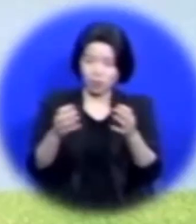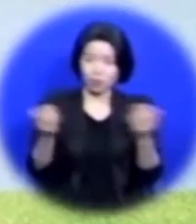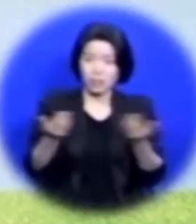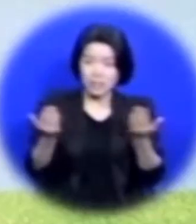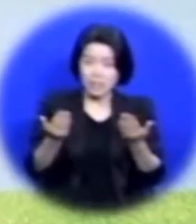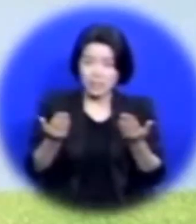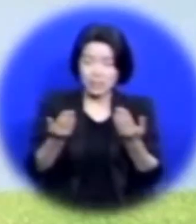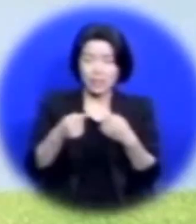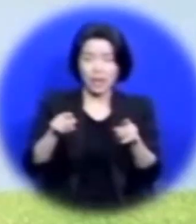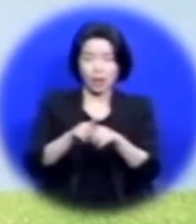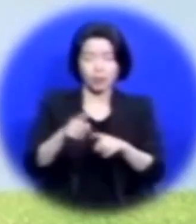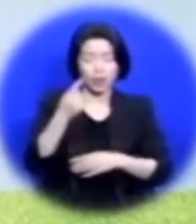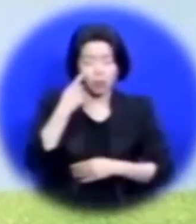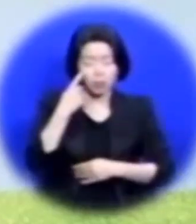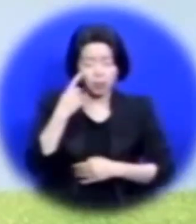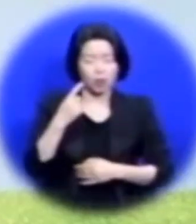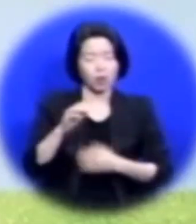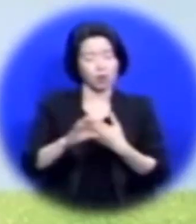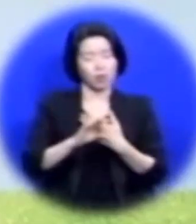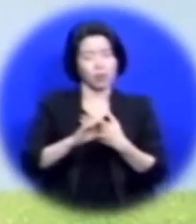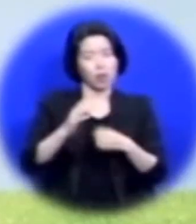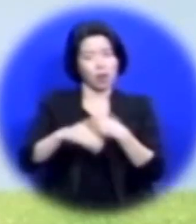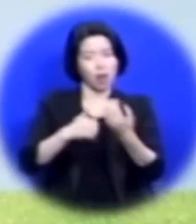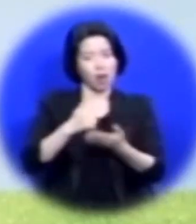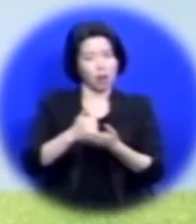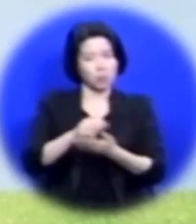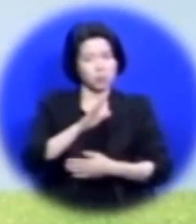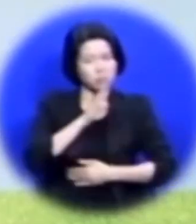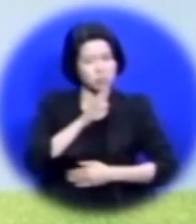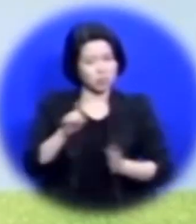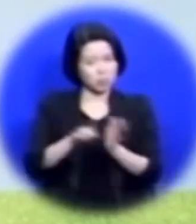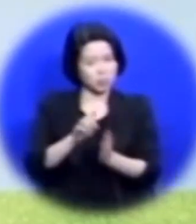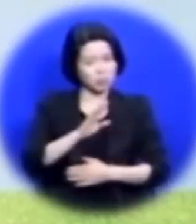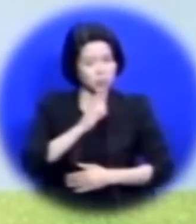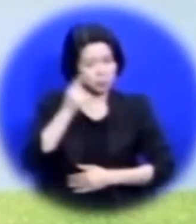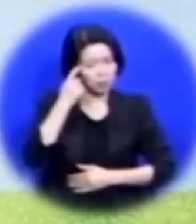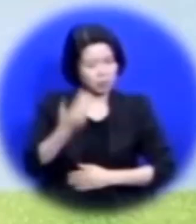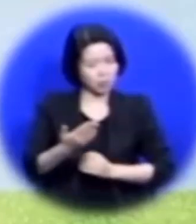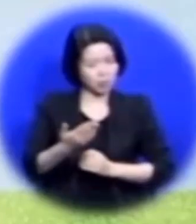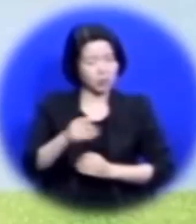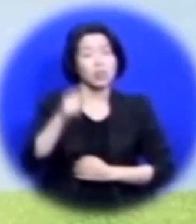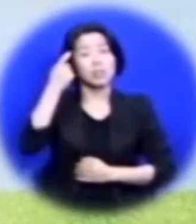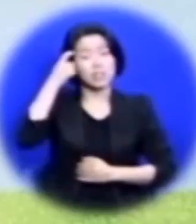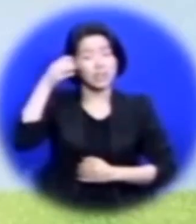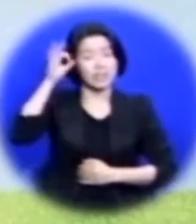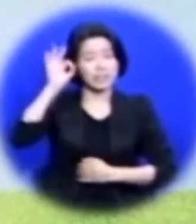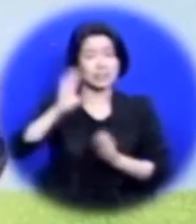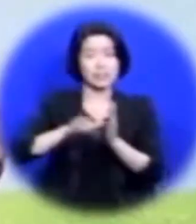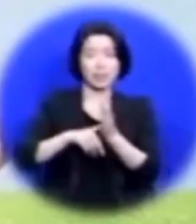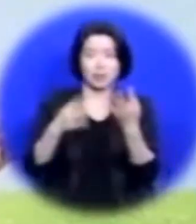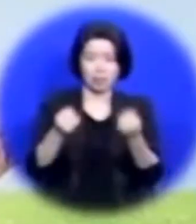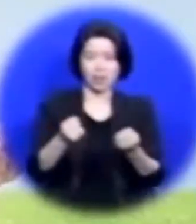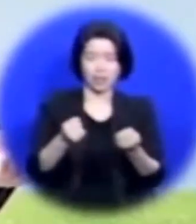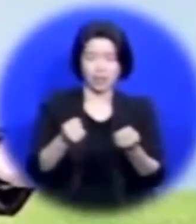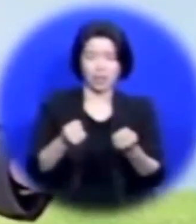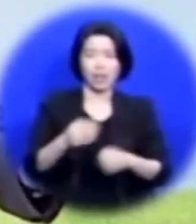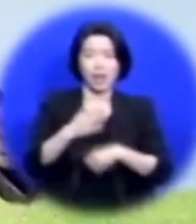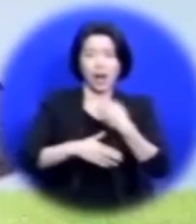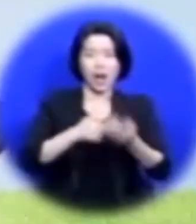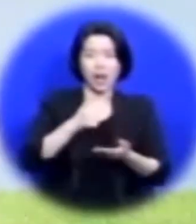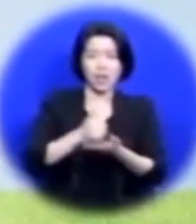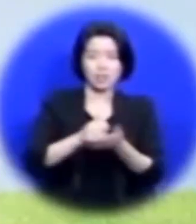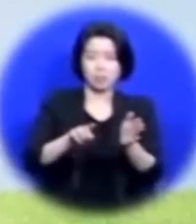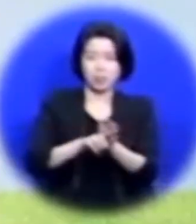하면 하나님을 정말 믿나 이런 생각을 할 때가 많습니다 그 하나님을 믿지 않는